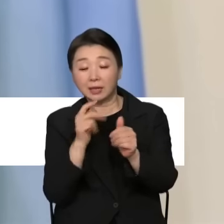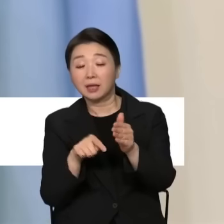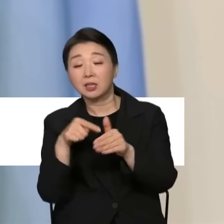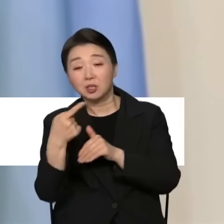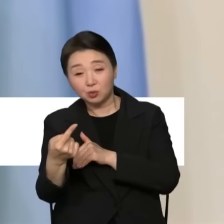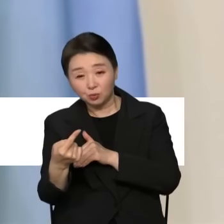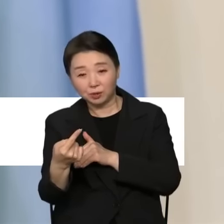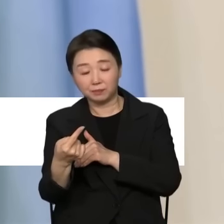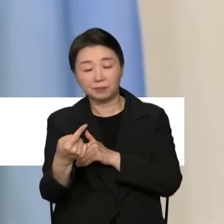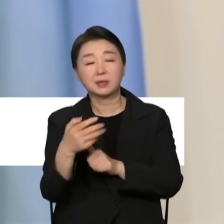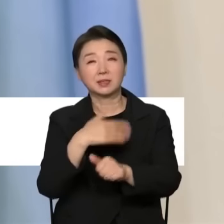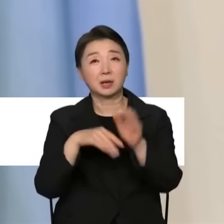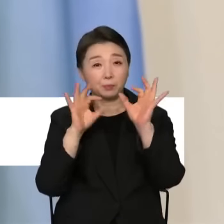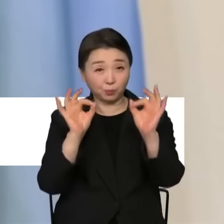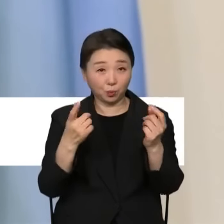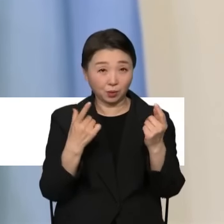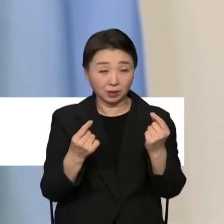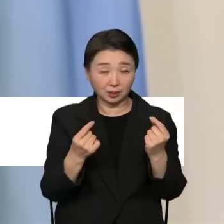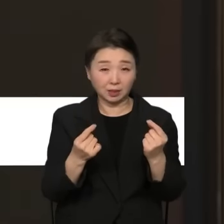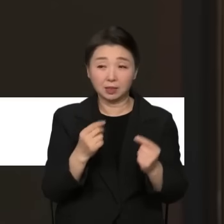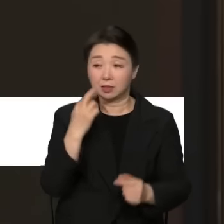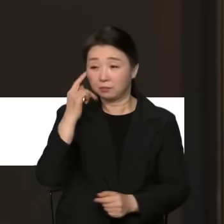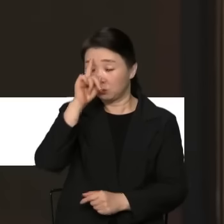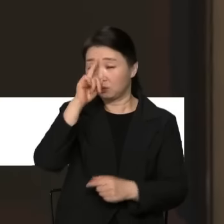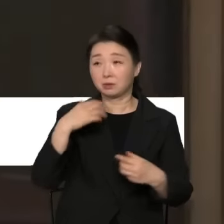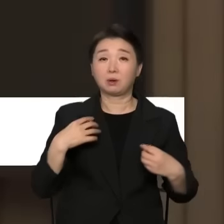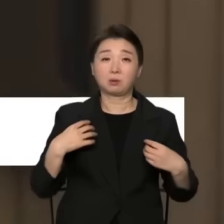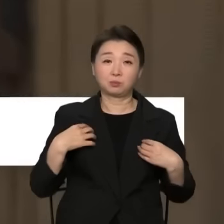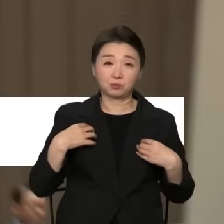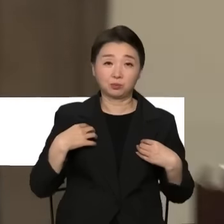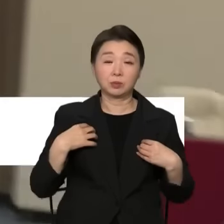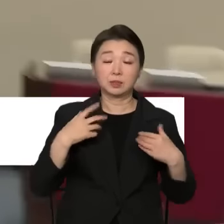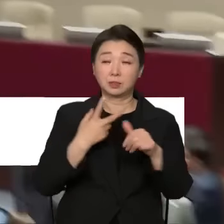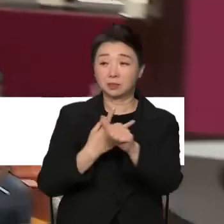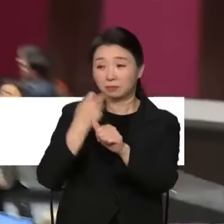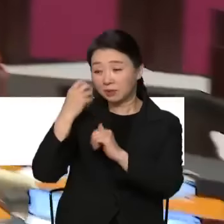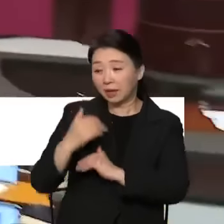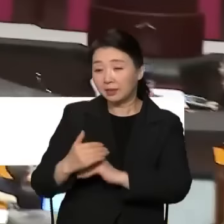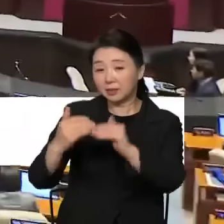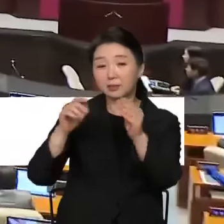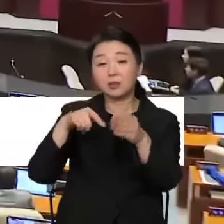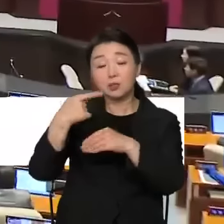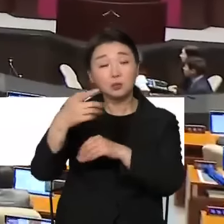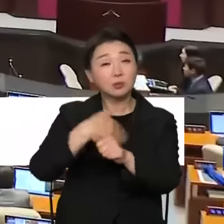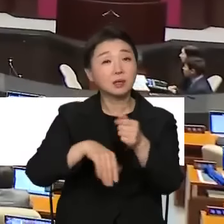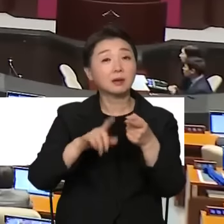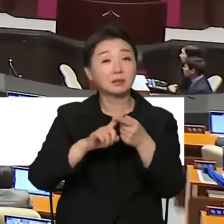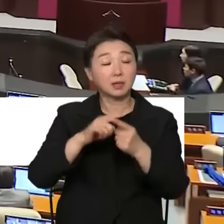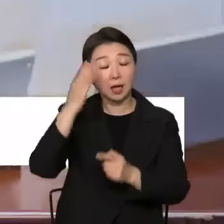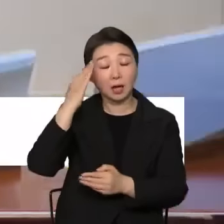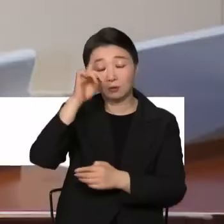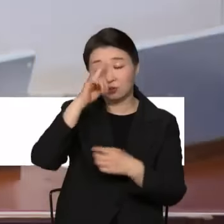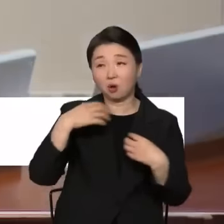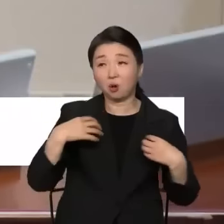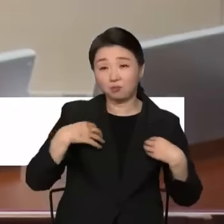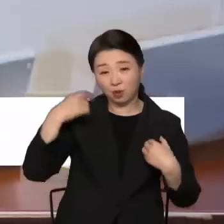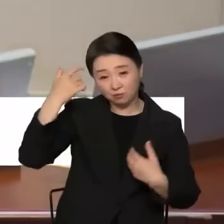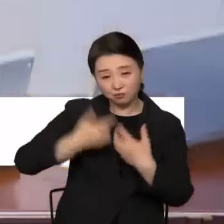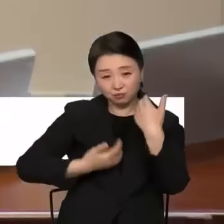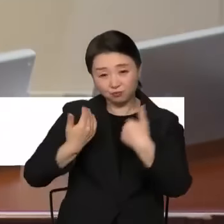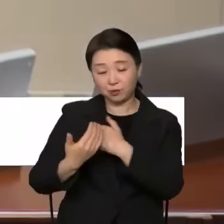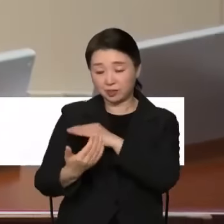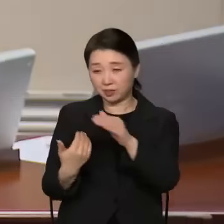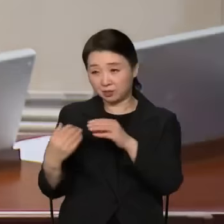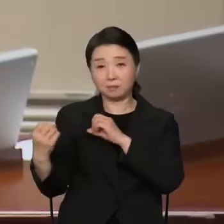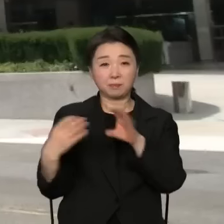아 해석이습니다 미국정부는 핵 정부 의하고 사전